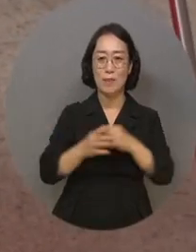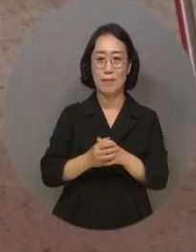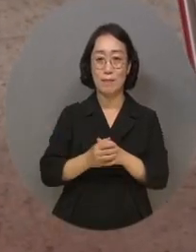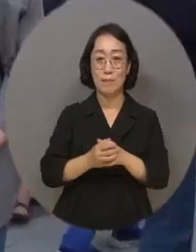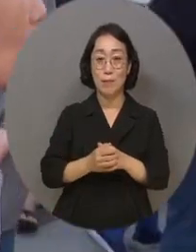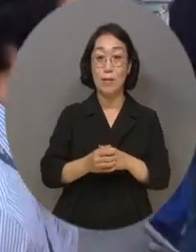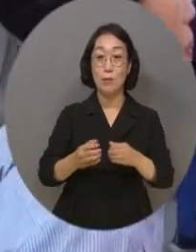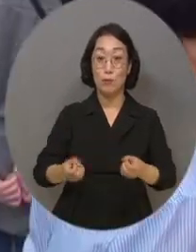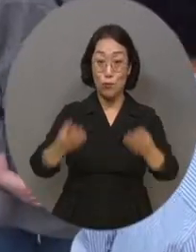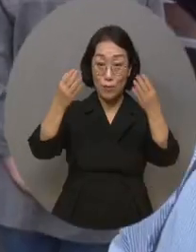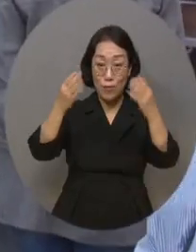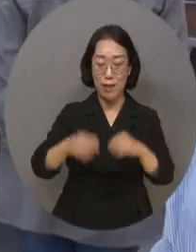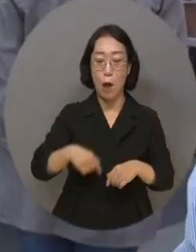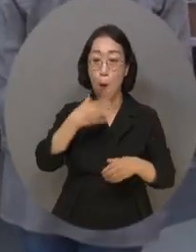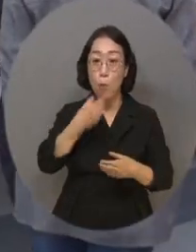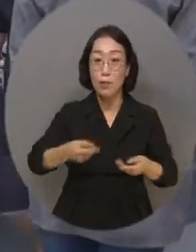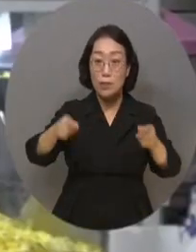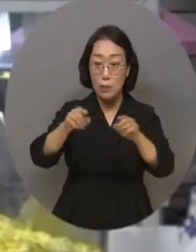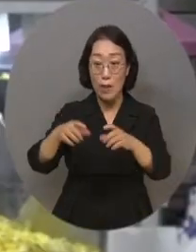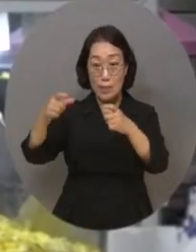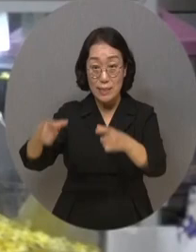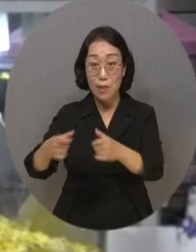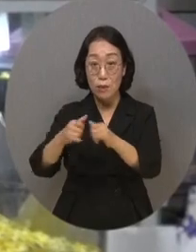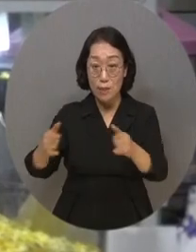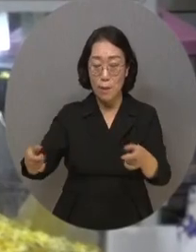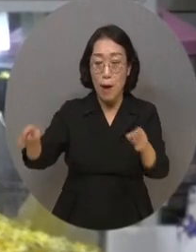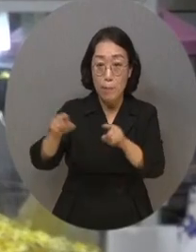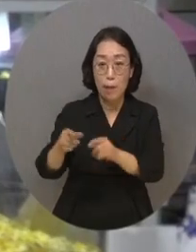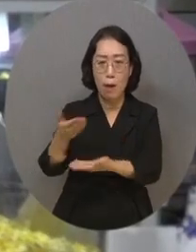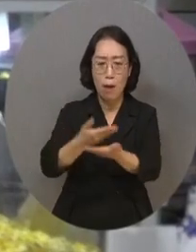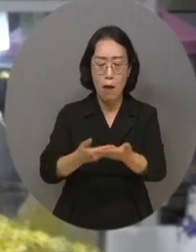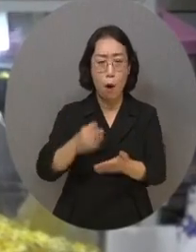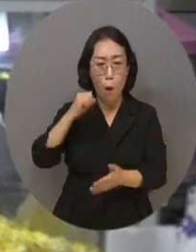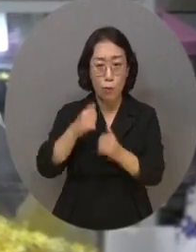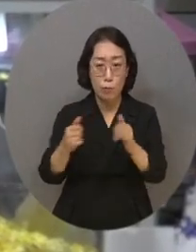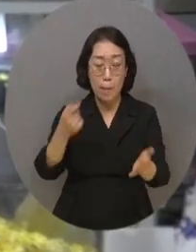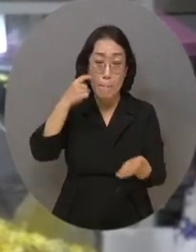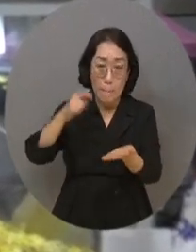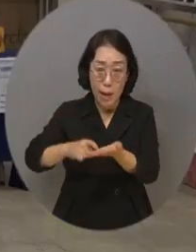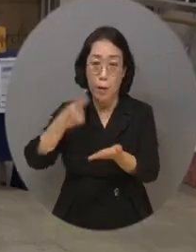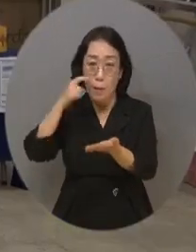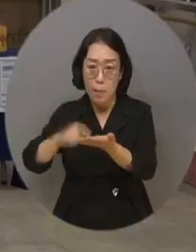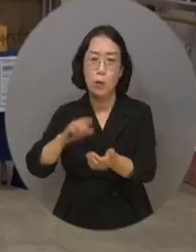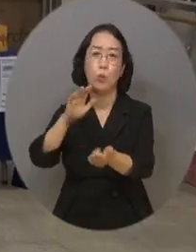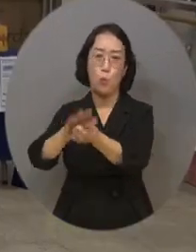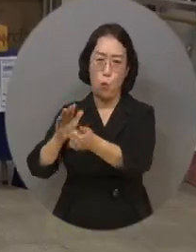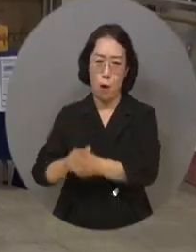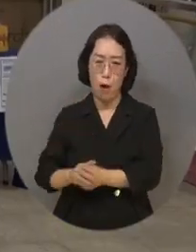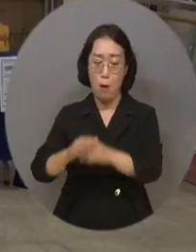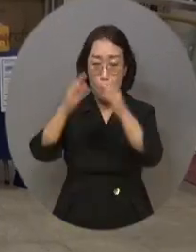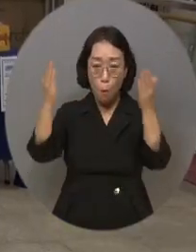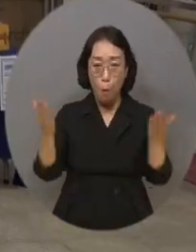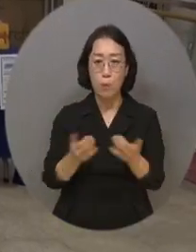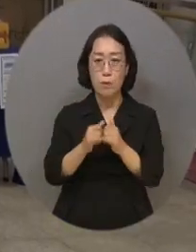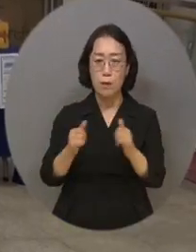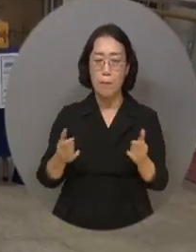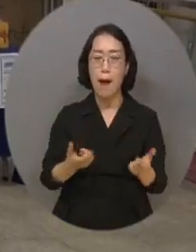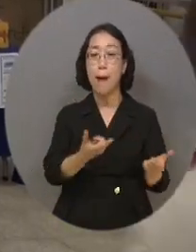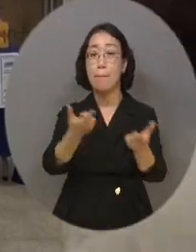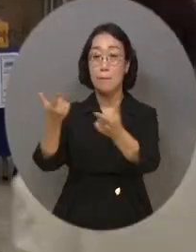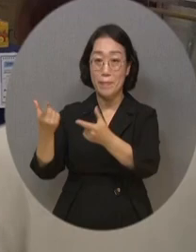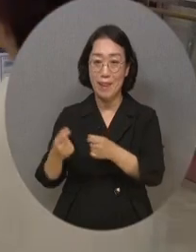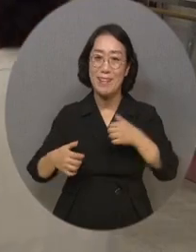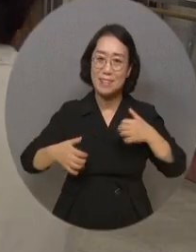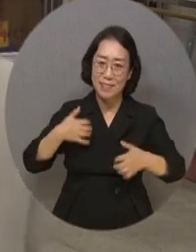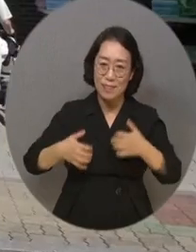축제를 통해 복지관과 지역주민 대표들은 소외된 이웃을 발굴해 지원하기도 합니다. 모든 이웃이 함께하는